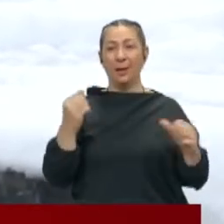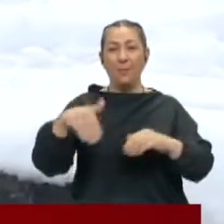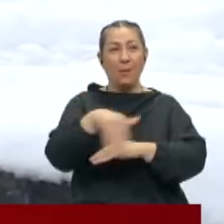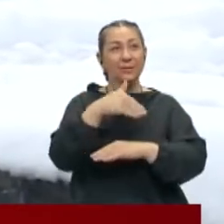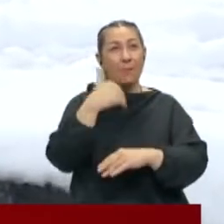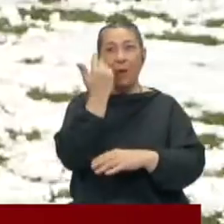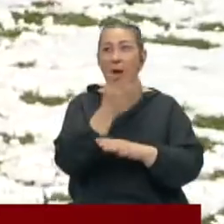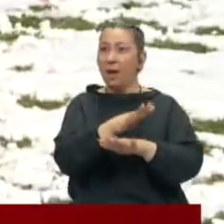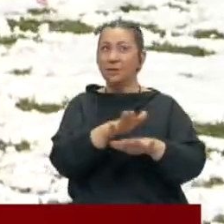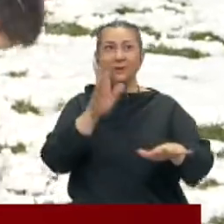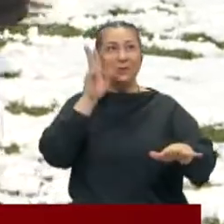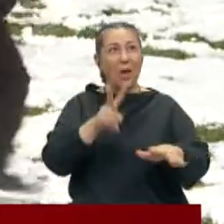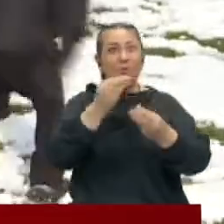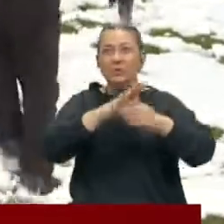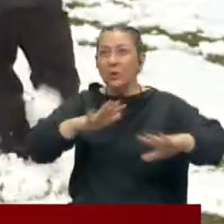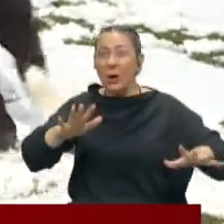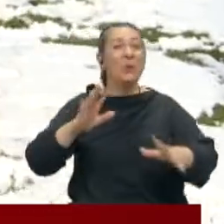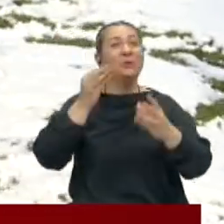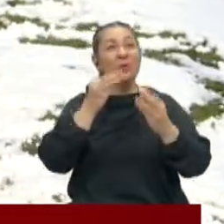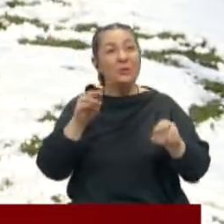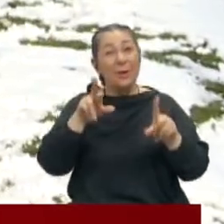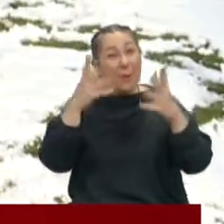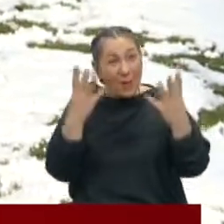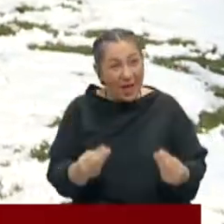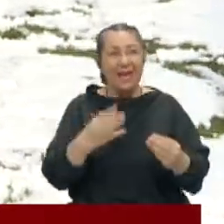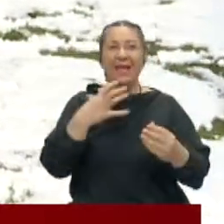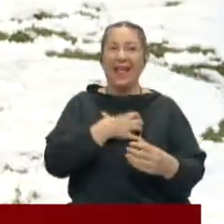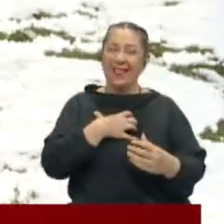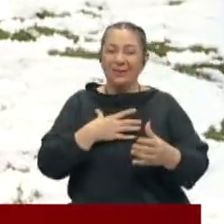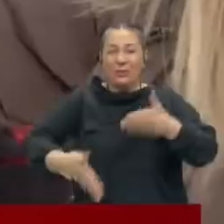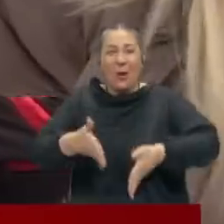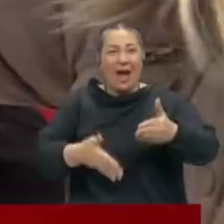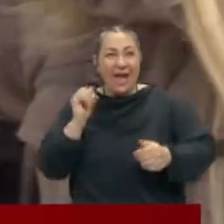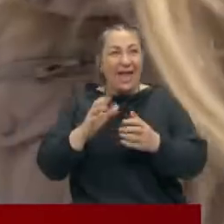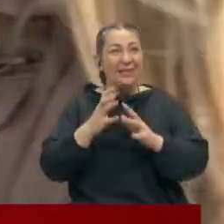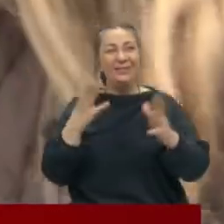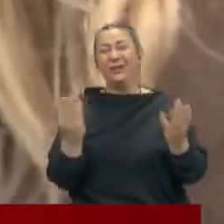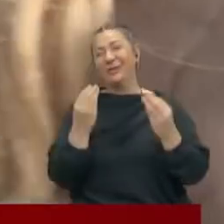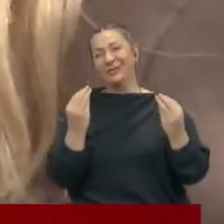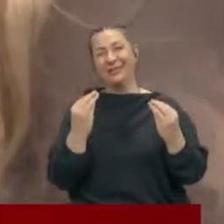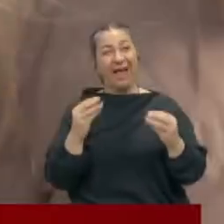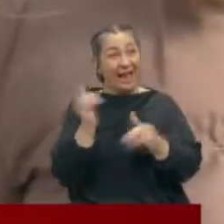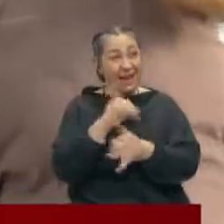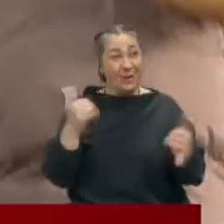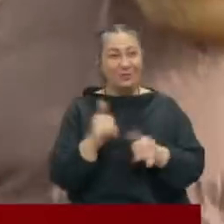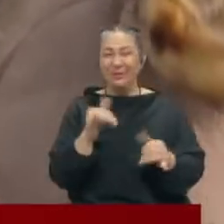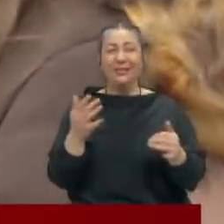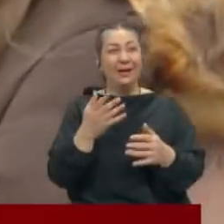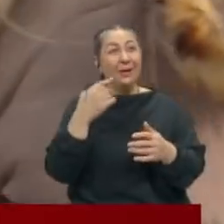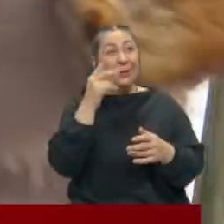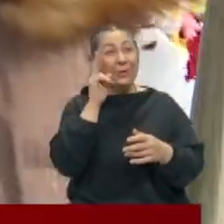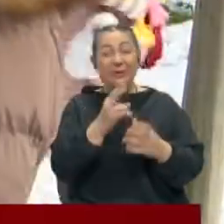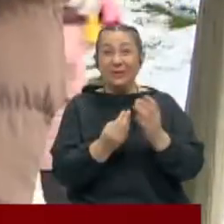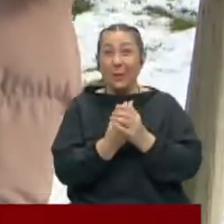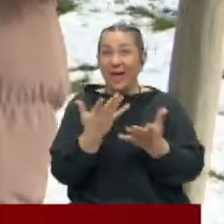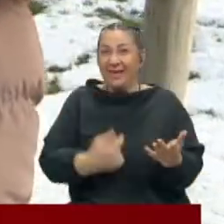mahallesinin beyaza büründüğünü gören çocuklar ve çocuk olanlar kendini sokağa attı. Çok güzel. Görüyor musun? Kar görünce sabah